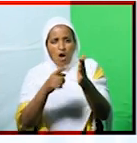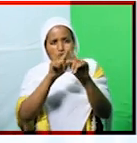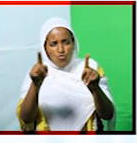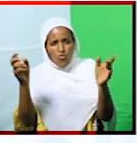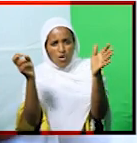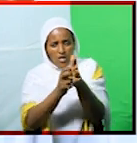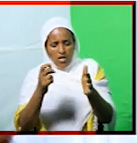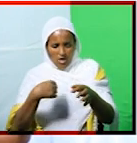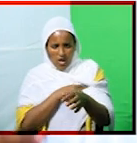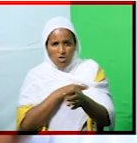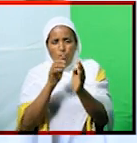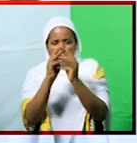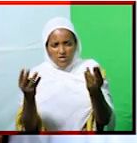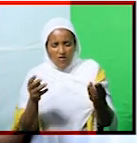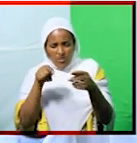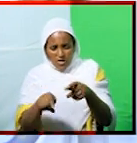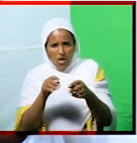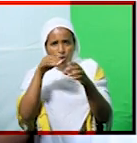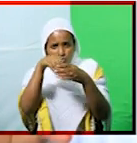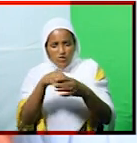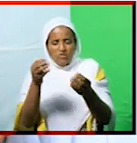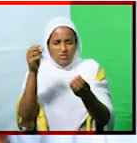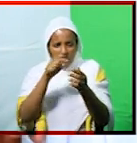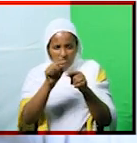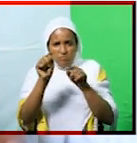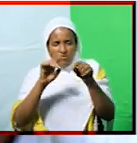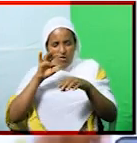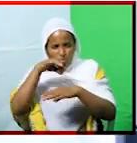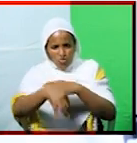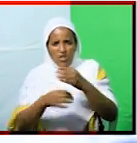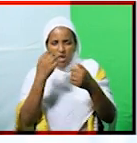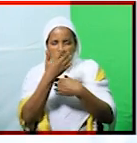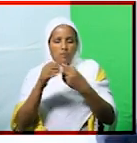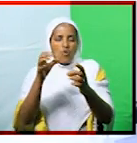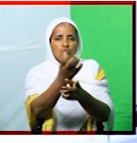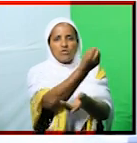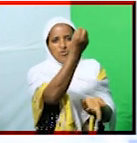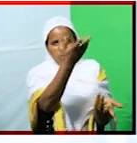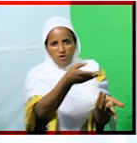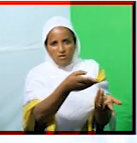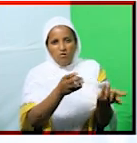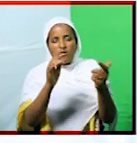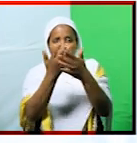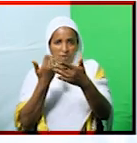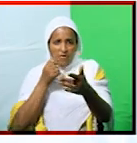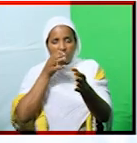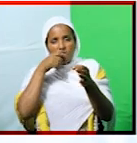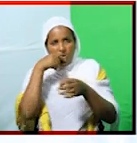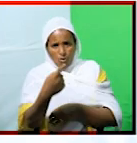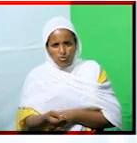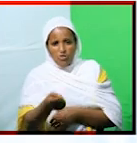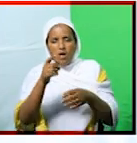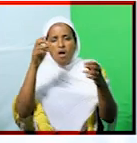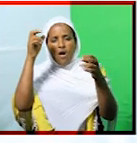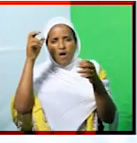ከኛው መጽሐፍ እያነሳ ከኛው መምህራን እያነሳ እየጫረ እያቆሰለ እያደማ ይወስዳቸዋል። እንግዲህ ቅድም እንዳልኩት